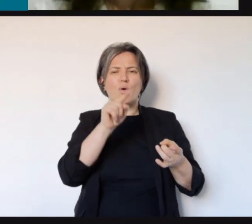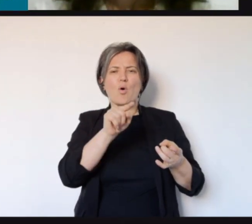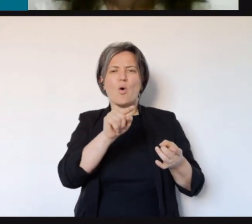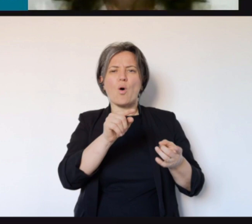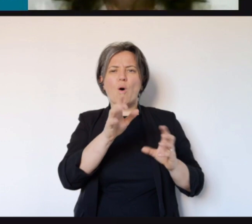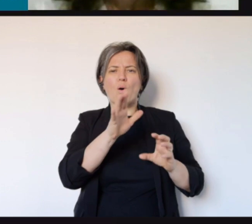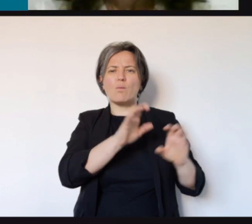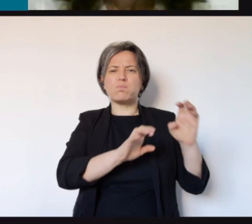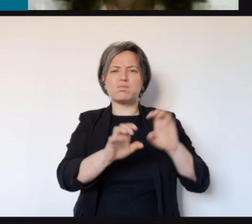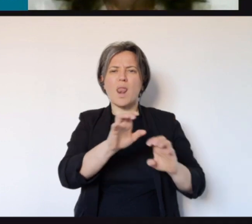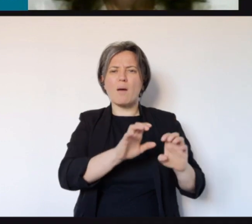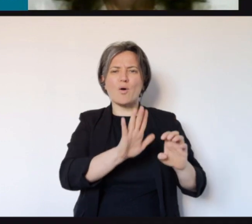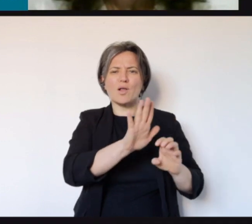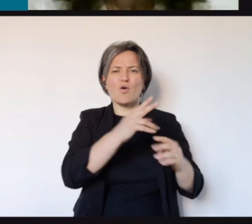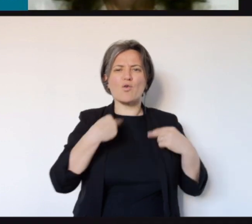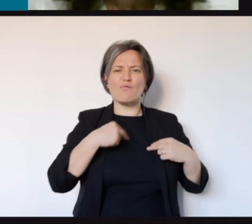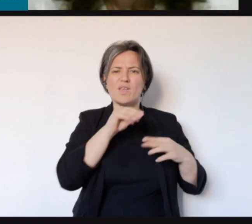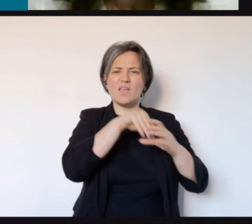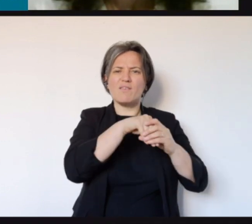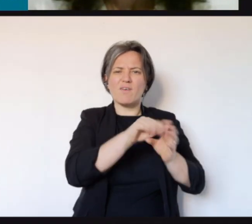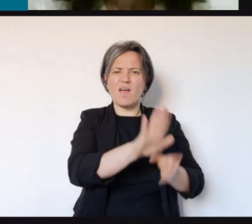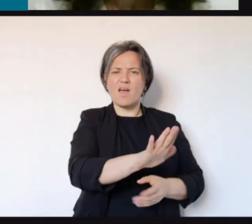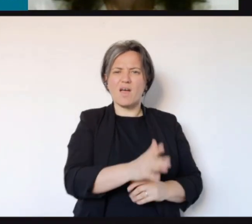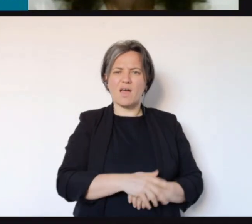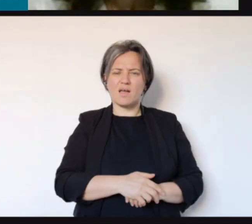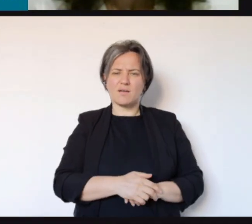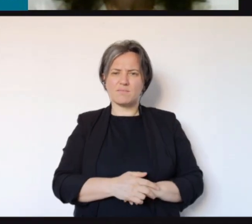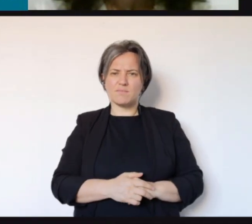se vivono in laboratorio,